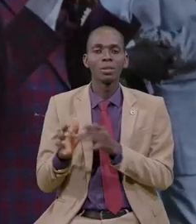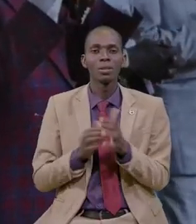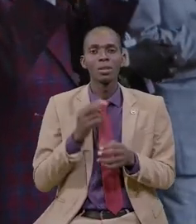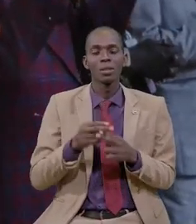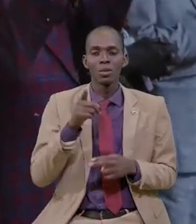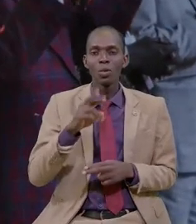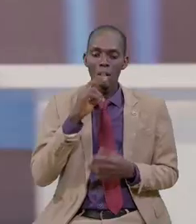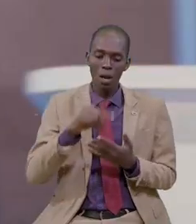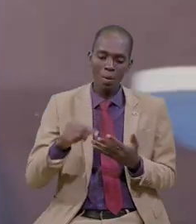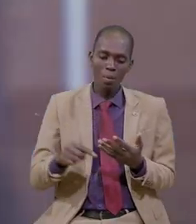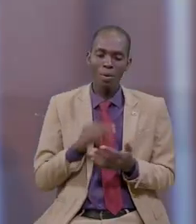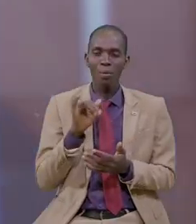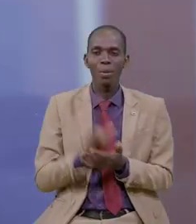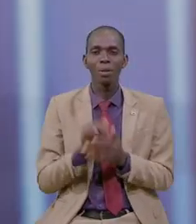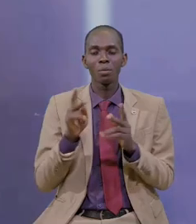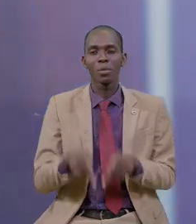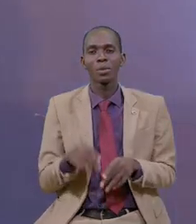fais partie d'eux.